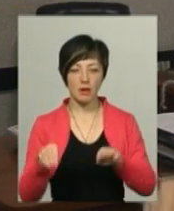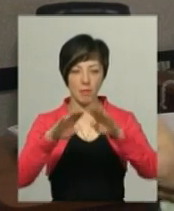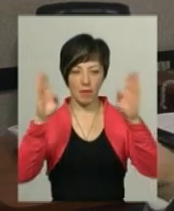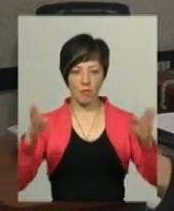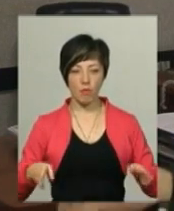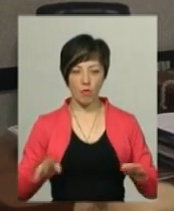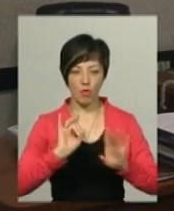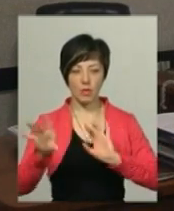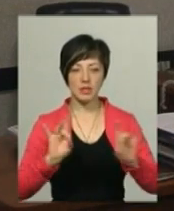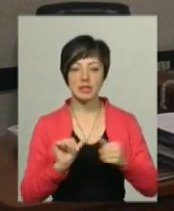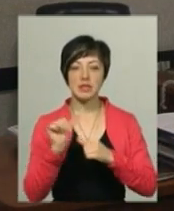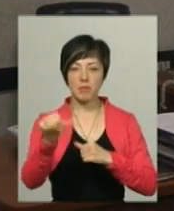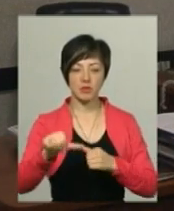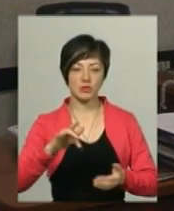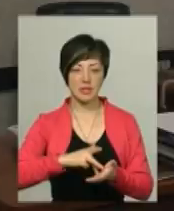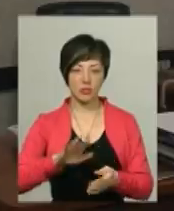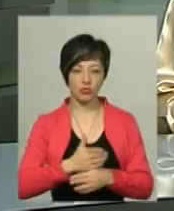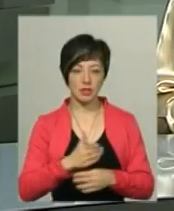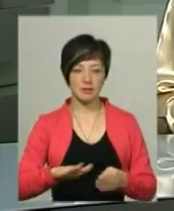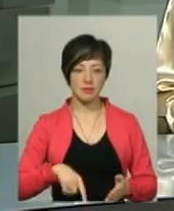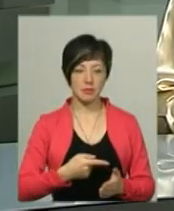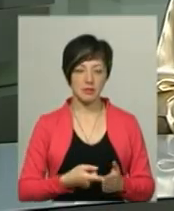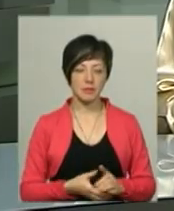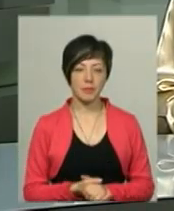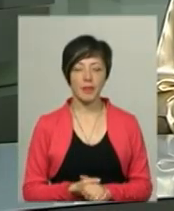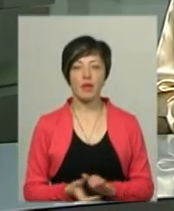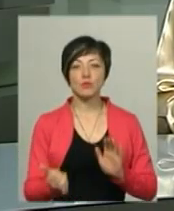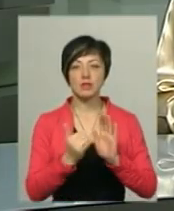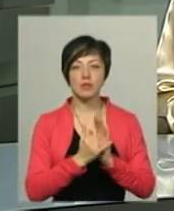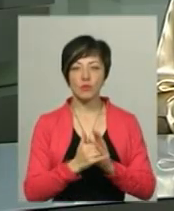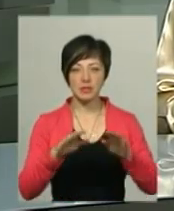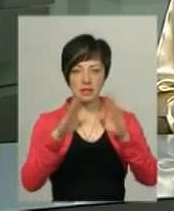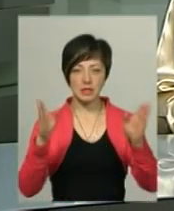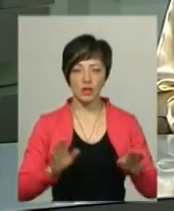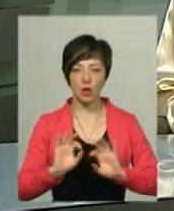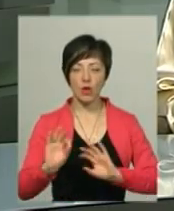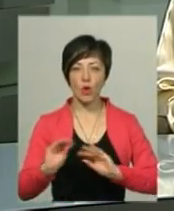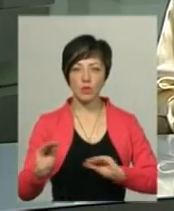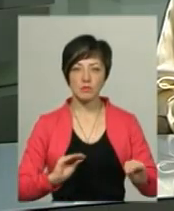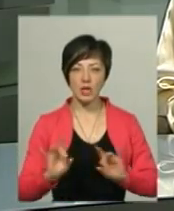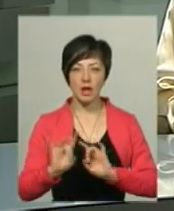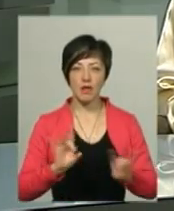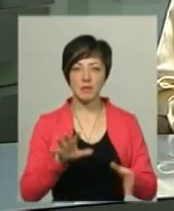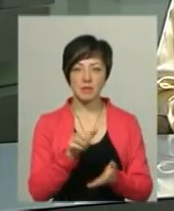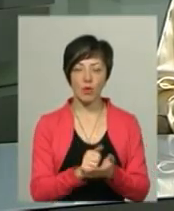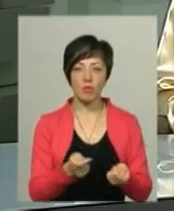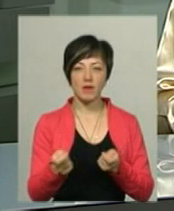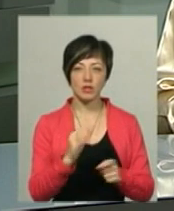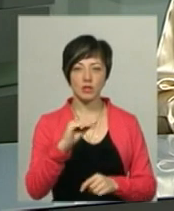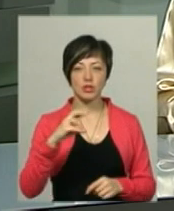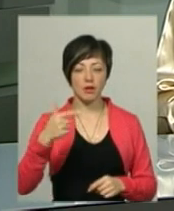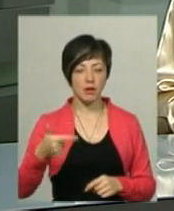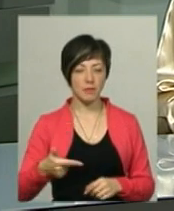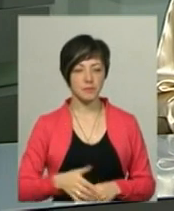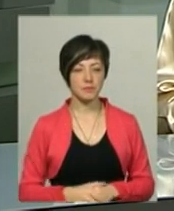за межами центральної частини міста. Встановленням стендів для розміщення реклами займатиметься управління